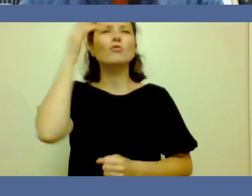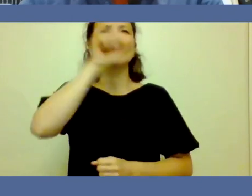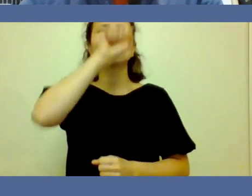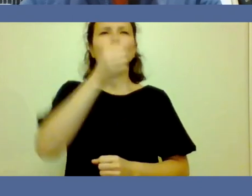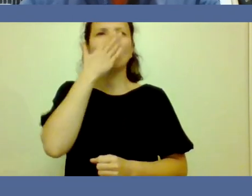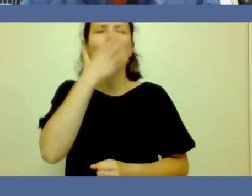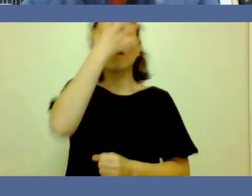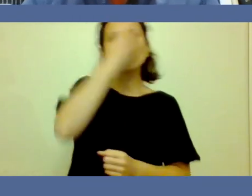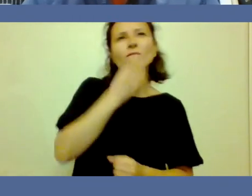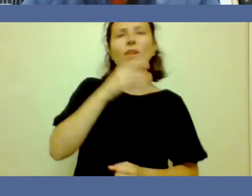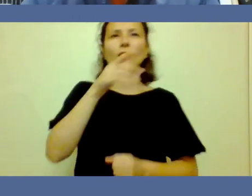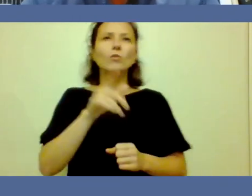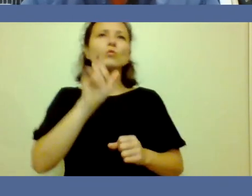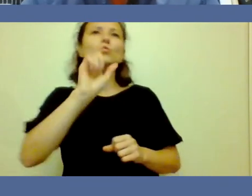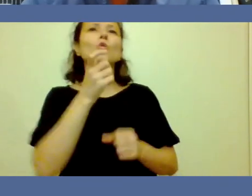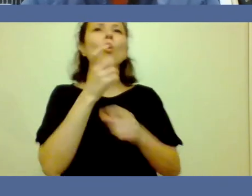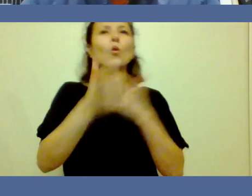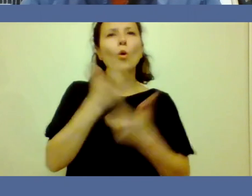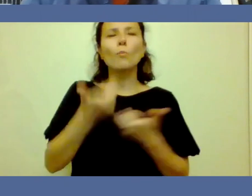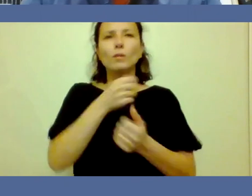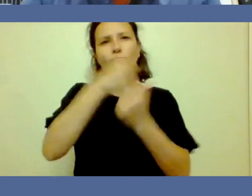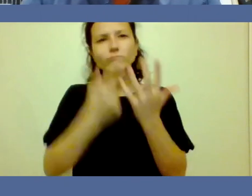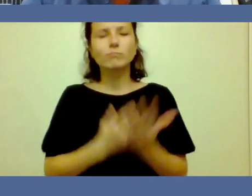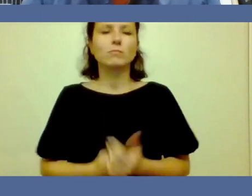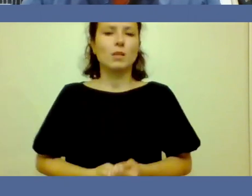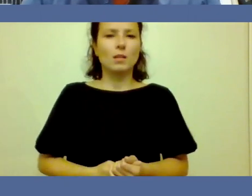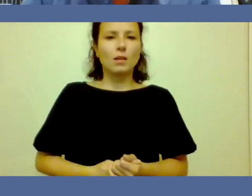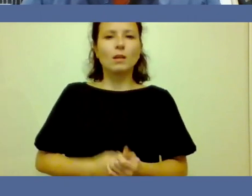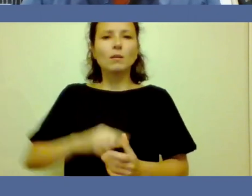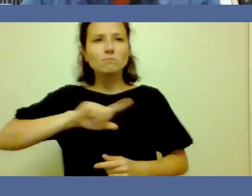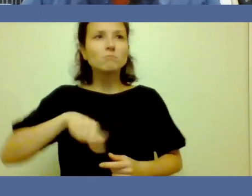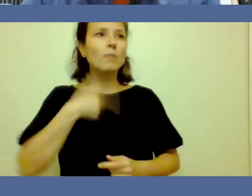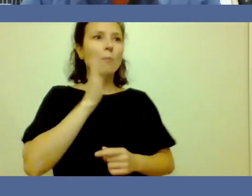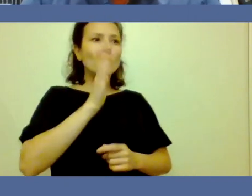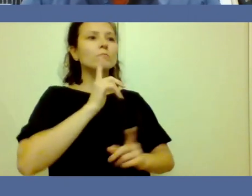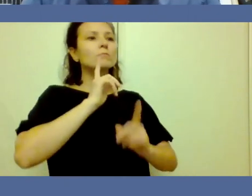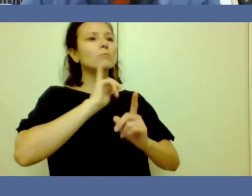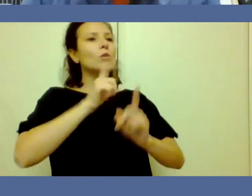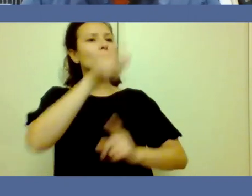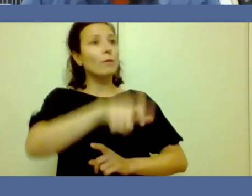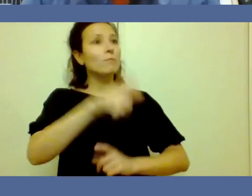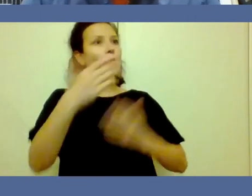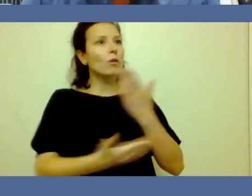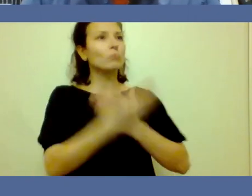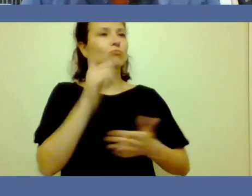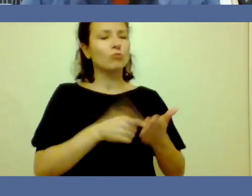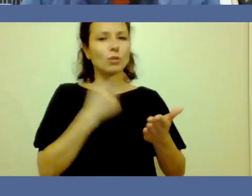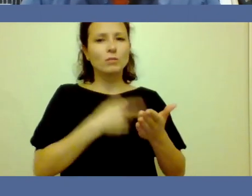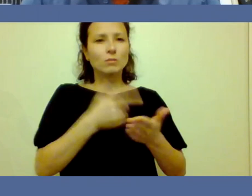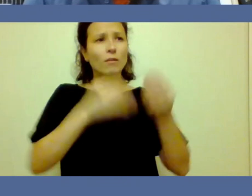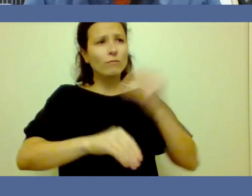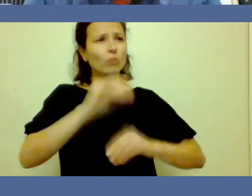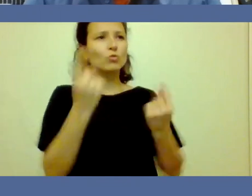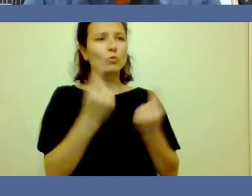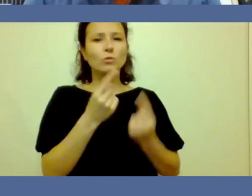jak wygląda, czym się zajmuje i tak dalej. Po czym my sobie rozmawiamy i okazuje się bardzo często, no w większości